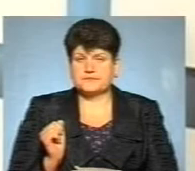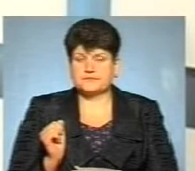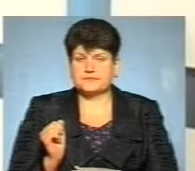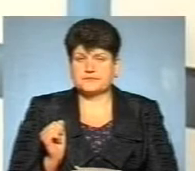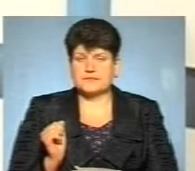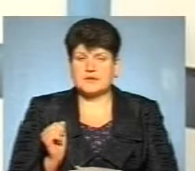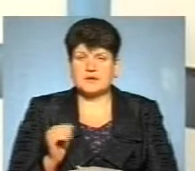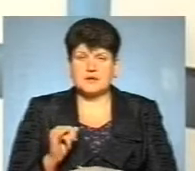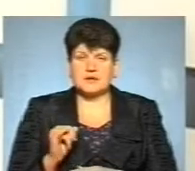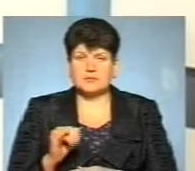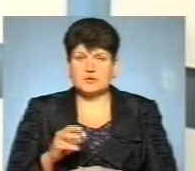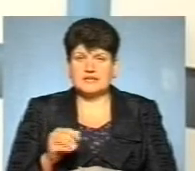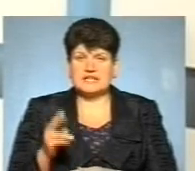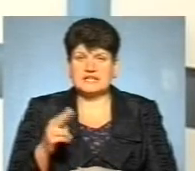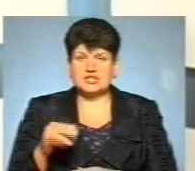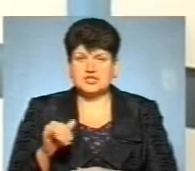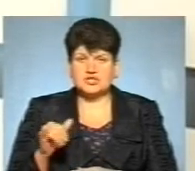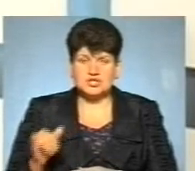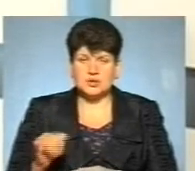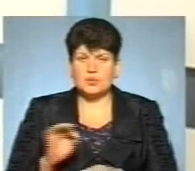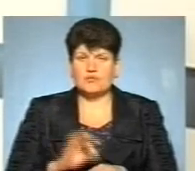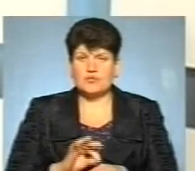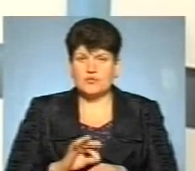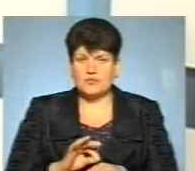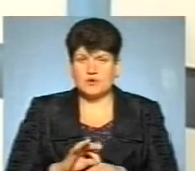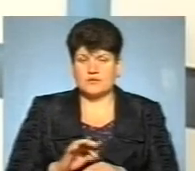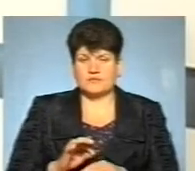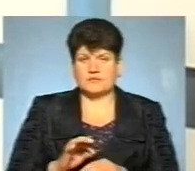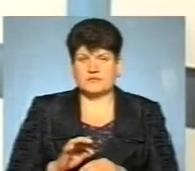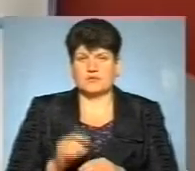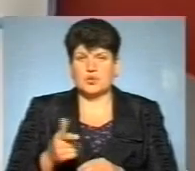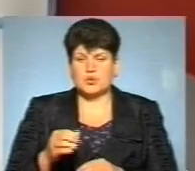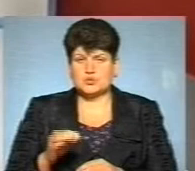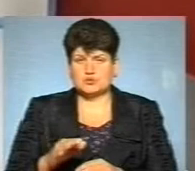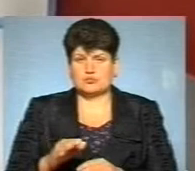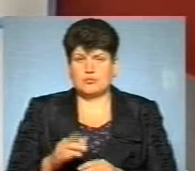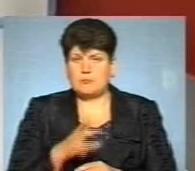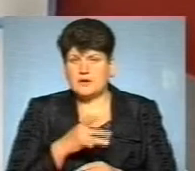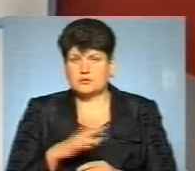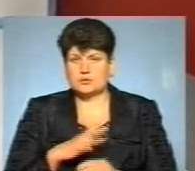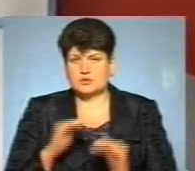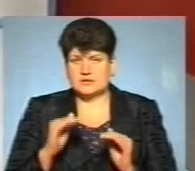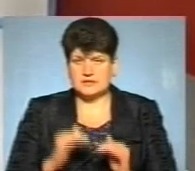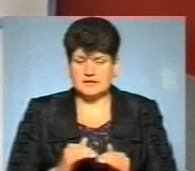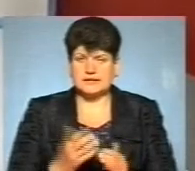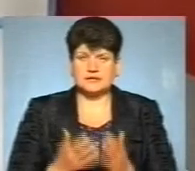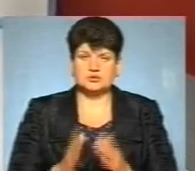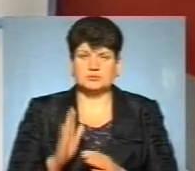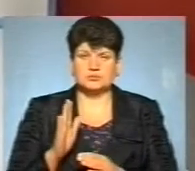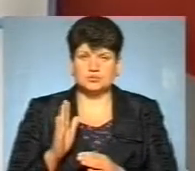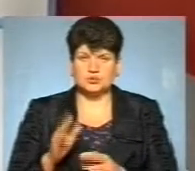індикації імуноглобулінів G, у хворих в гострому періоді буде набагато нижчою. Окрім того, якщо ми